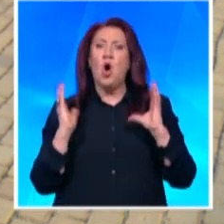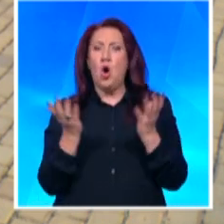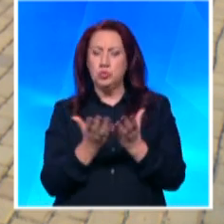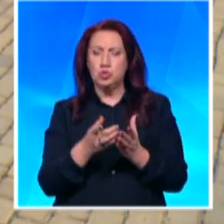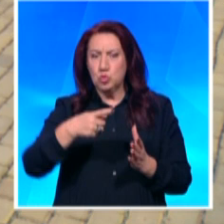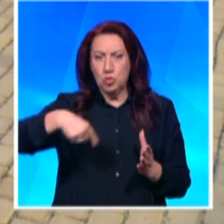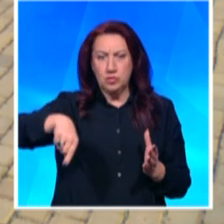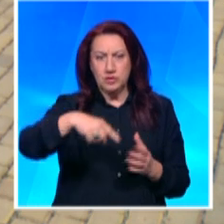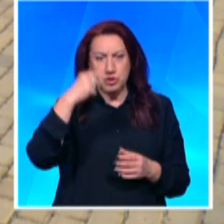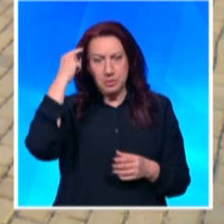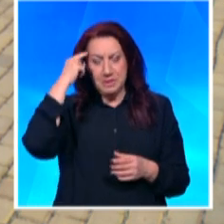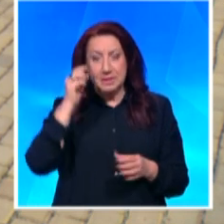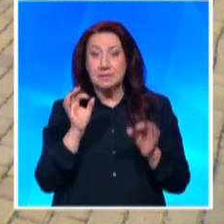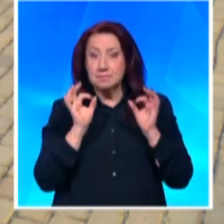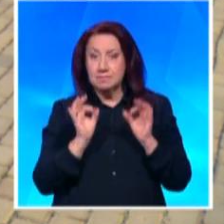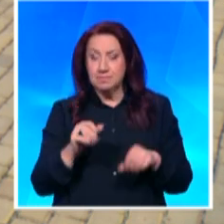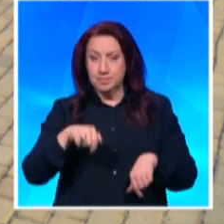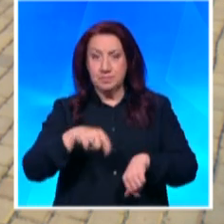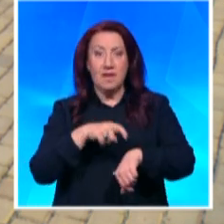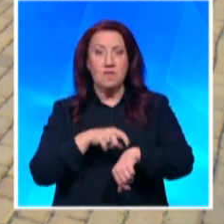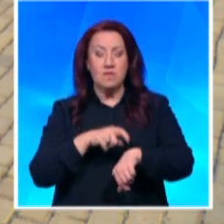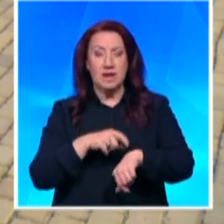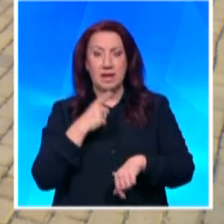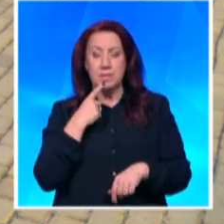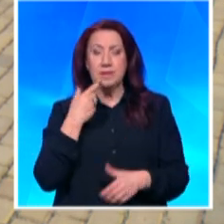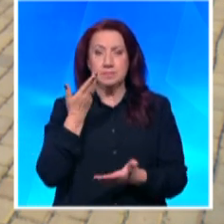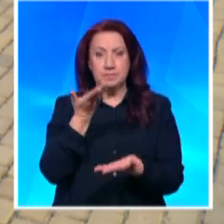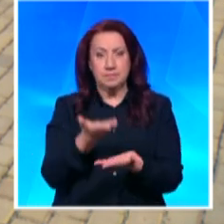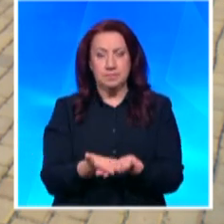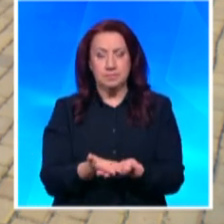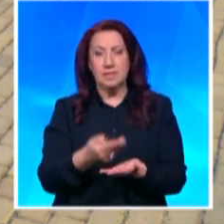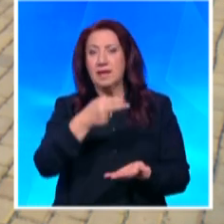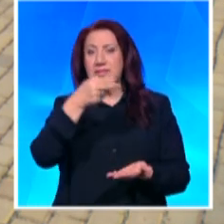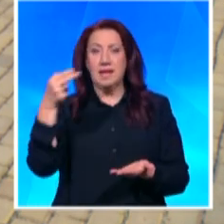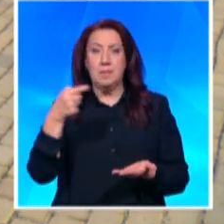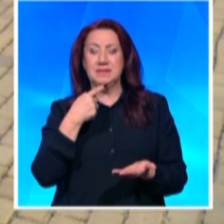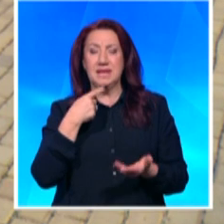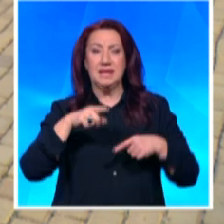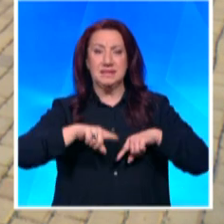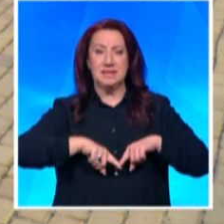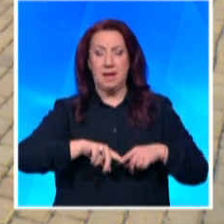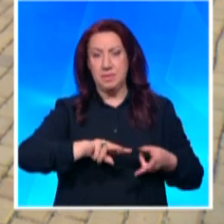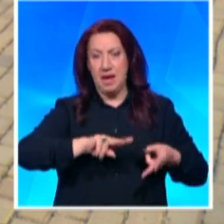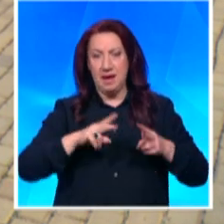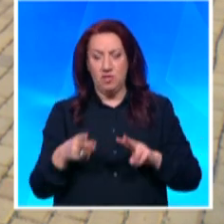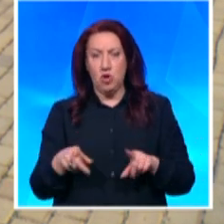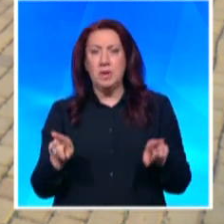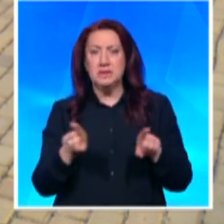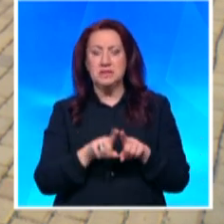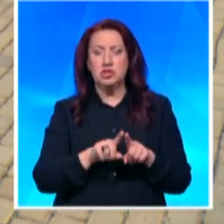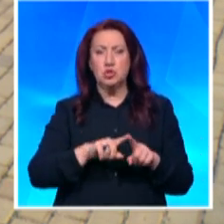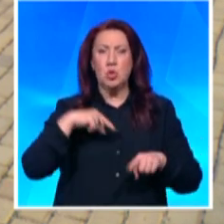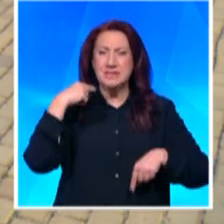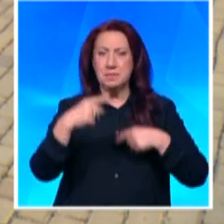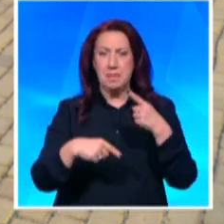точно сега е времето на масата да бъде темата за съдебната реформа и смяната на главния прокурор. Още за